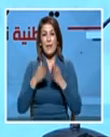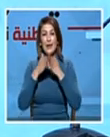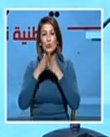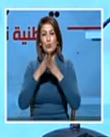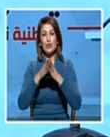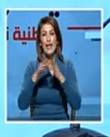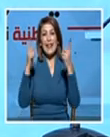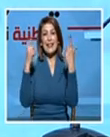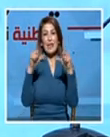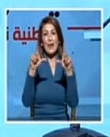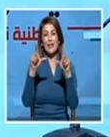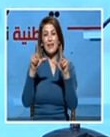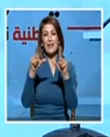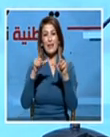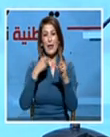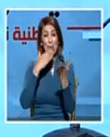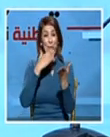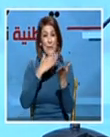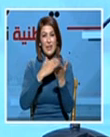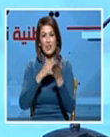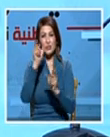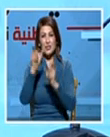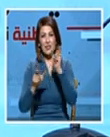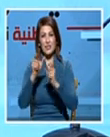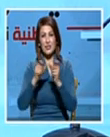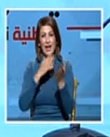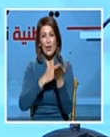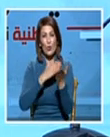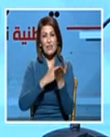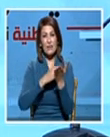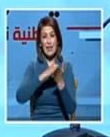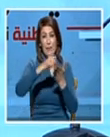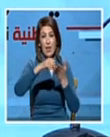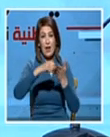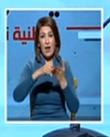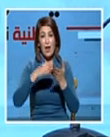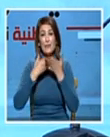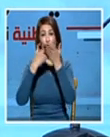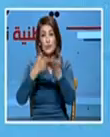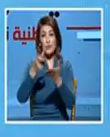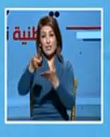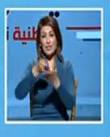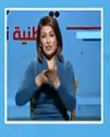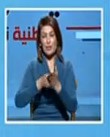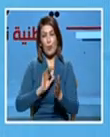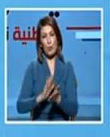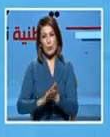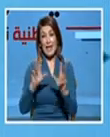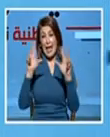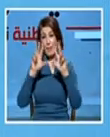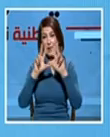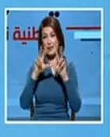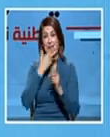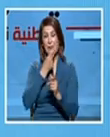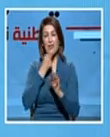الحرية متاع الاي اوردونونس، يعني الوصفة الحرية لا الوصفة يلزم عبر الانترنت.